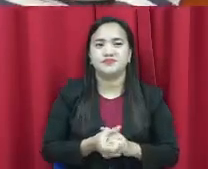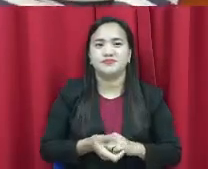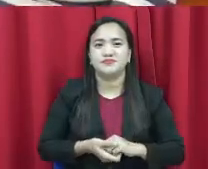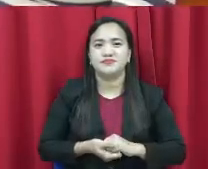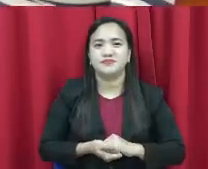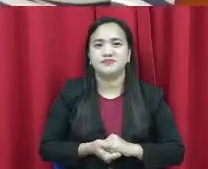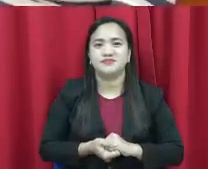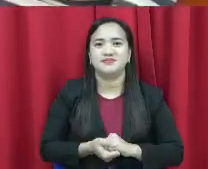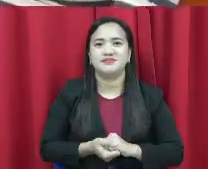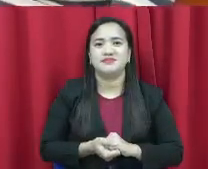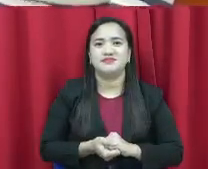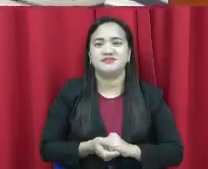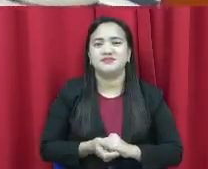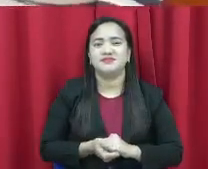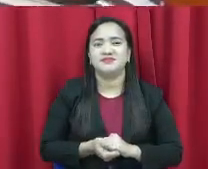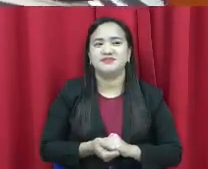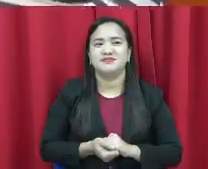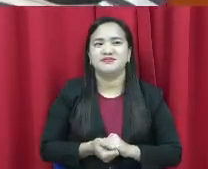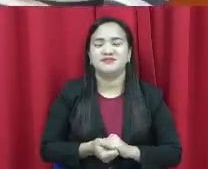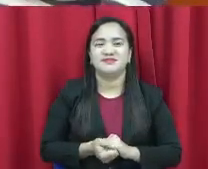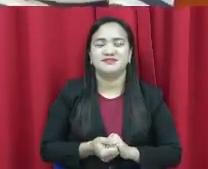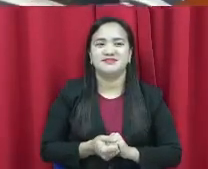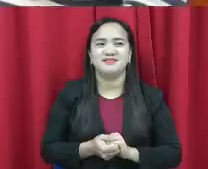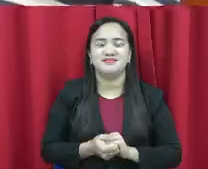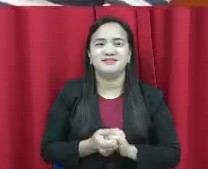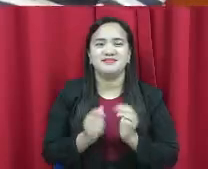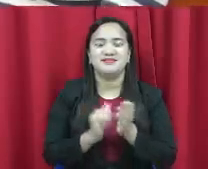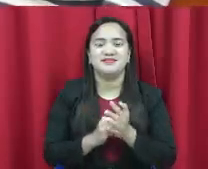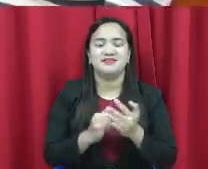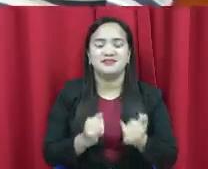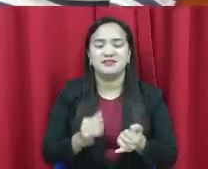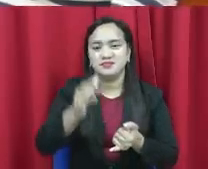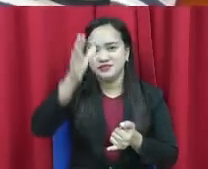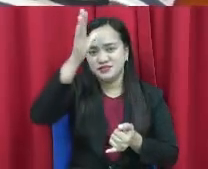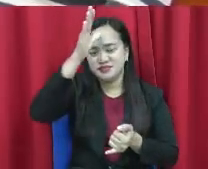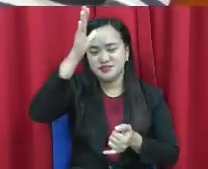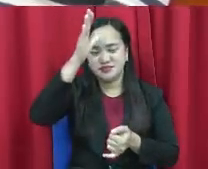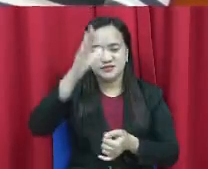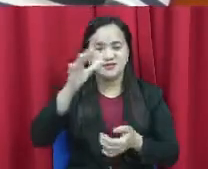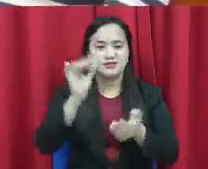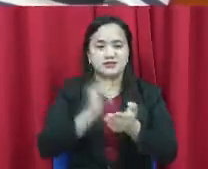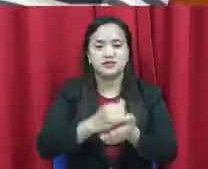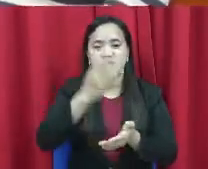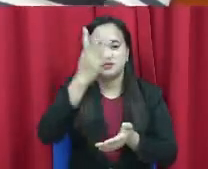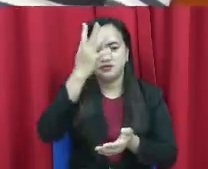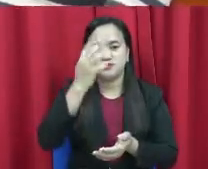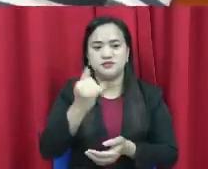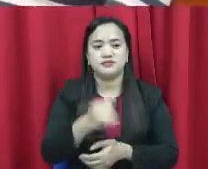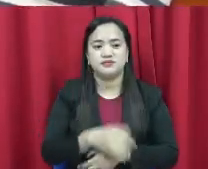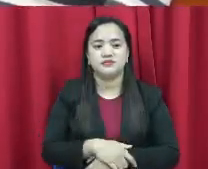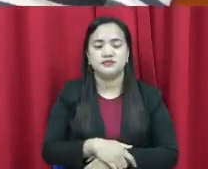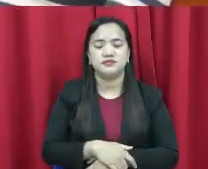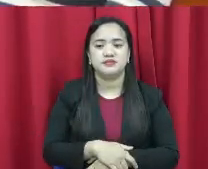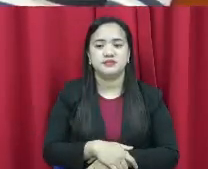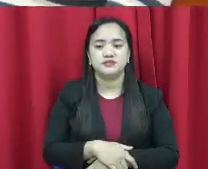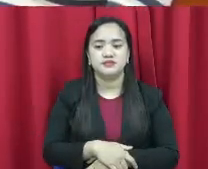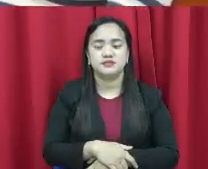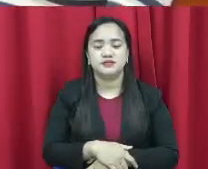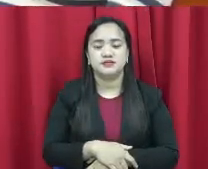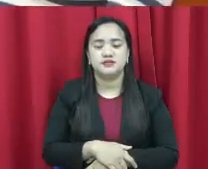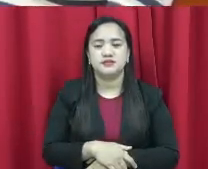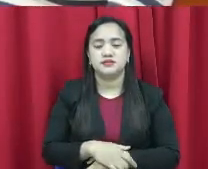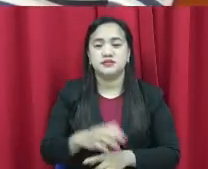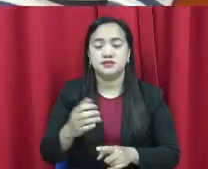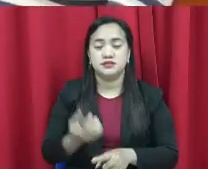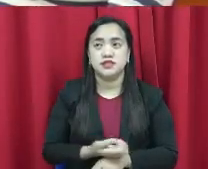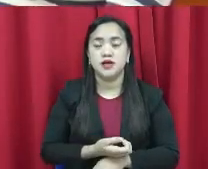Old Testament Okay so k sa programa ng mga Tatay kaya bawat edad at bawat category